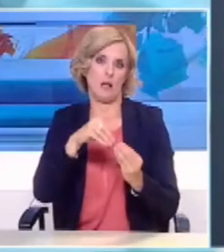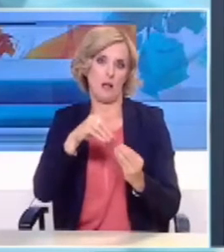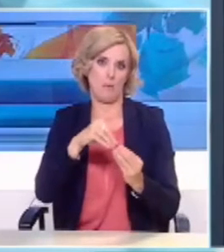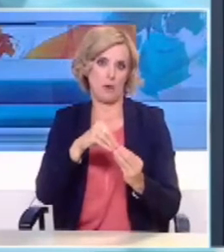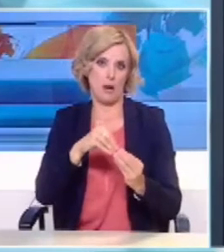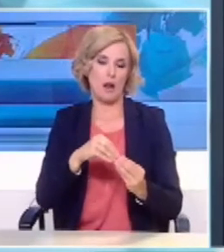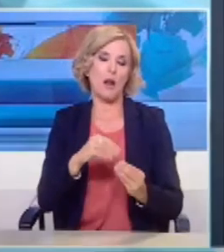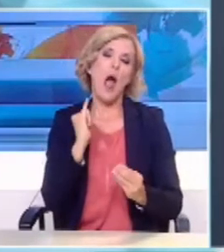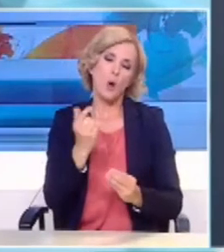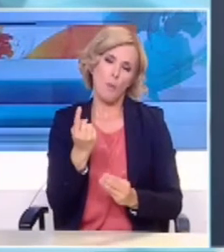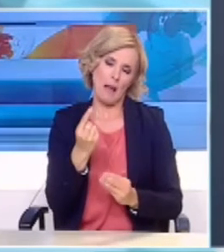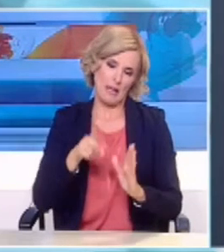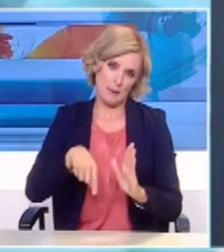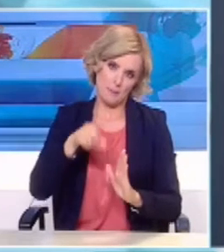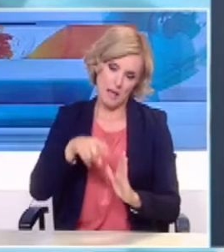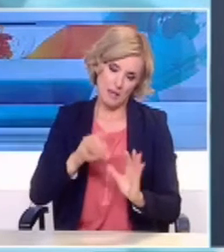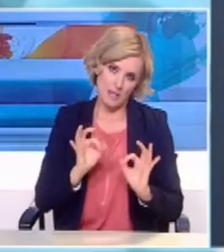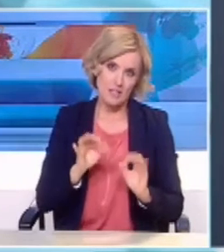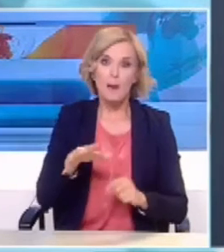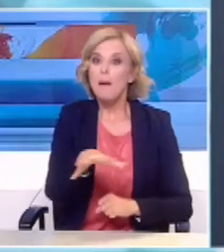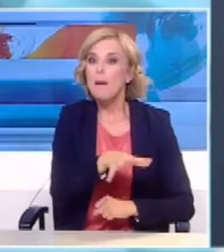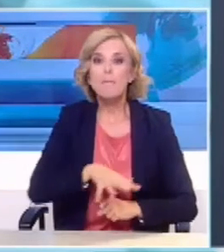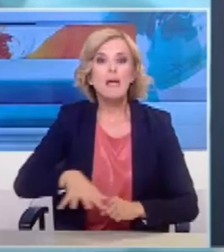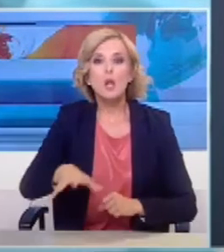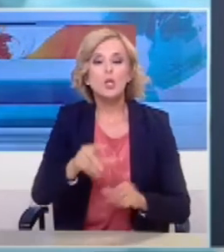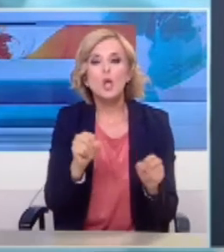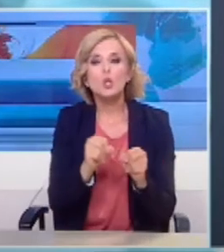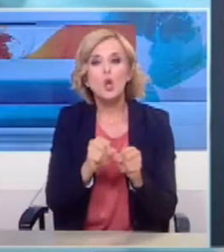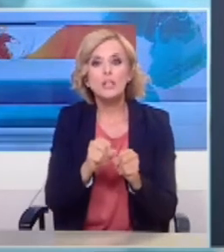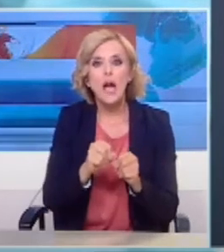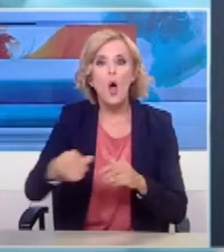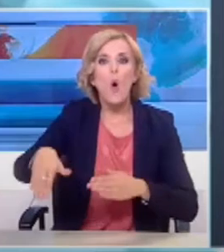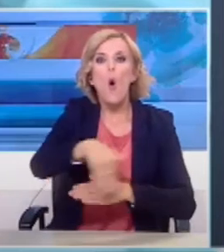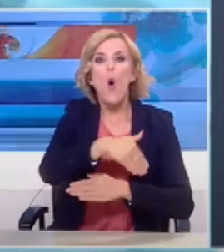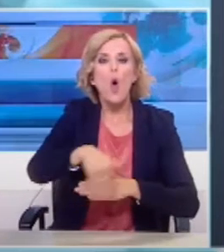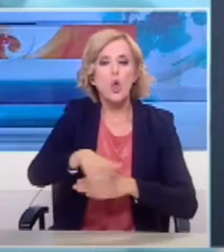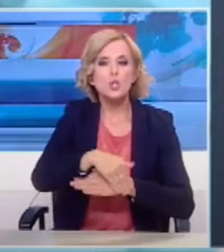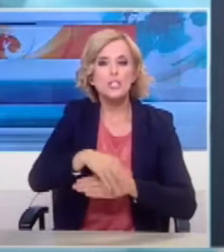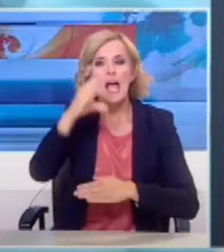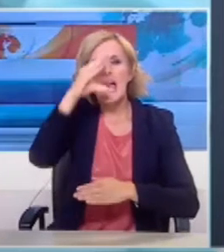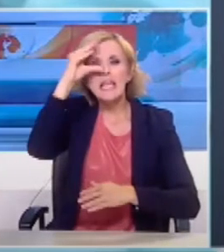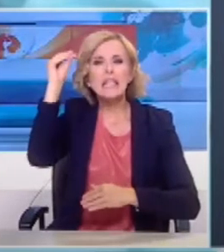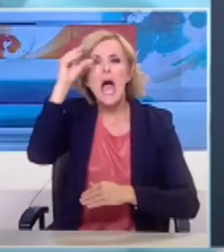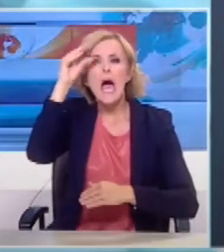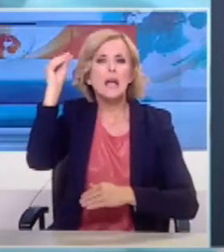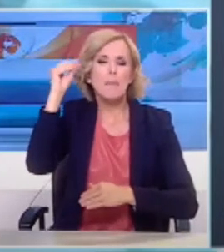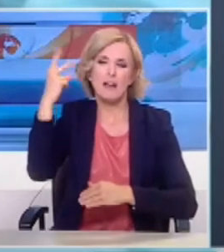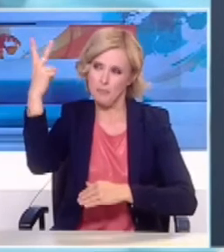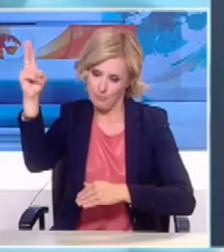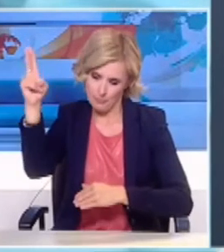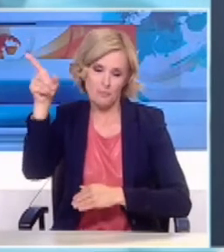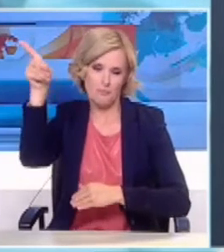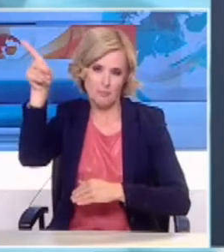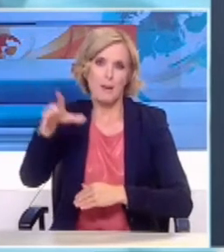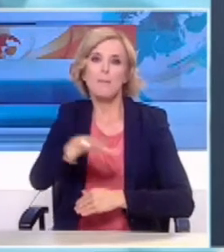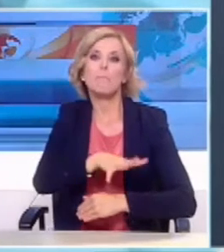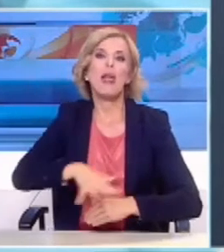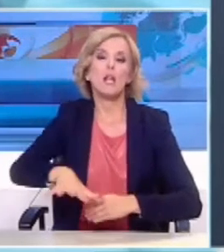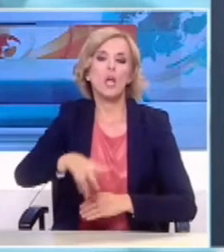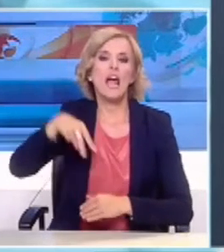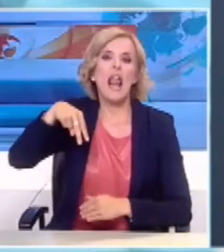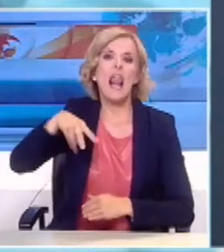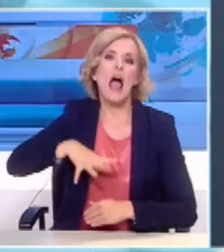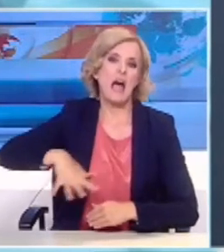για λίγες ακόμα ημέρες. Πρόκειται για την περιοχή που βρίσκεται ανάμεσα στην οδό Καραμαλή και την 110 πτέρυγα μάχης και την περιοχή που βρίσκεται στα